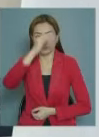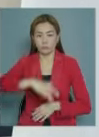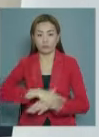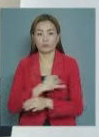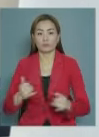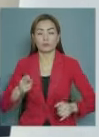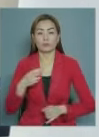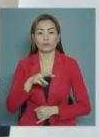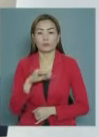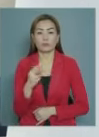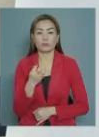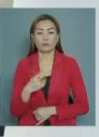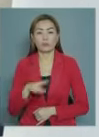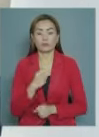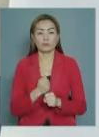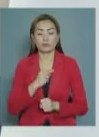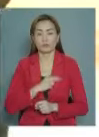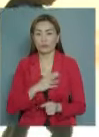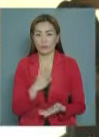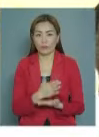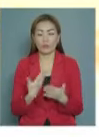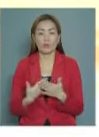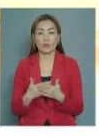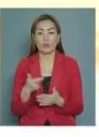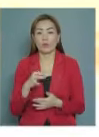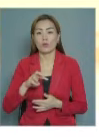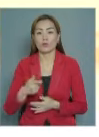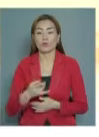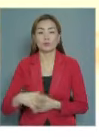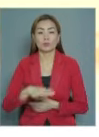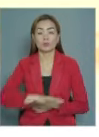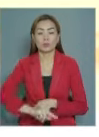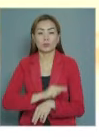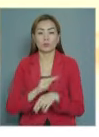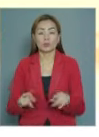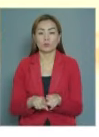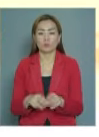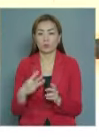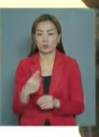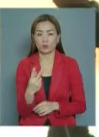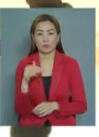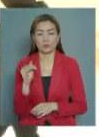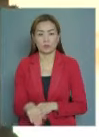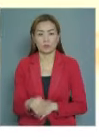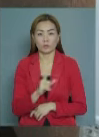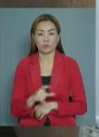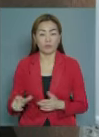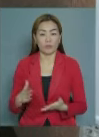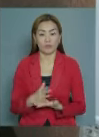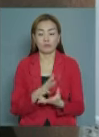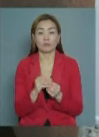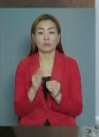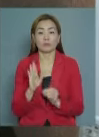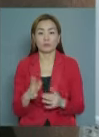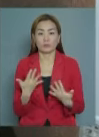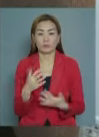үшін Дамумет ақпараттық жүйесі де жұмыс істеп тұр. Мәселен, геолог ықшам ауданындағы емхананың өзінде 32 мыңнан астам тұрғын бар. Оның тек